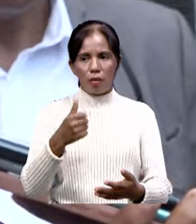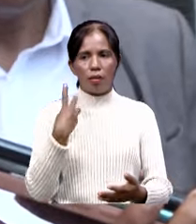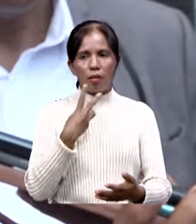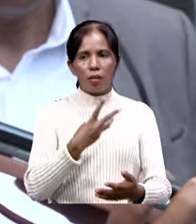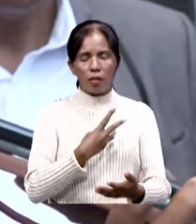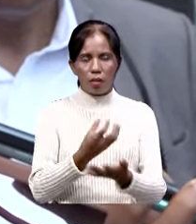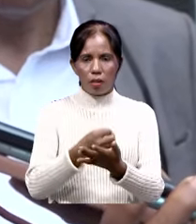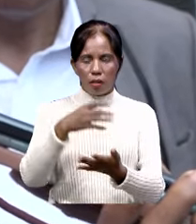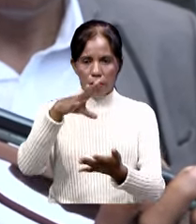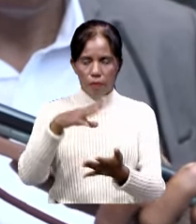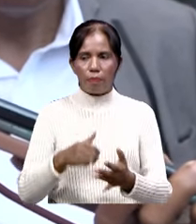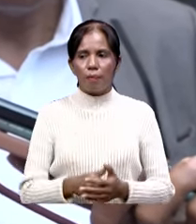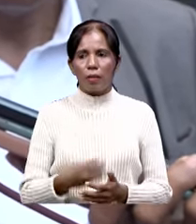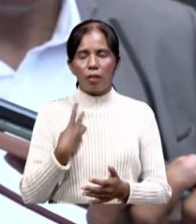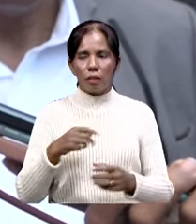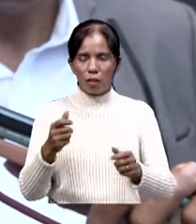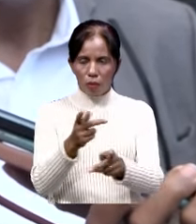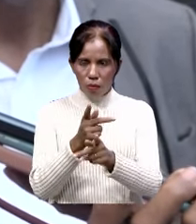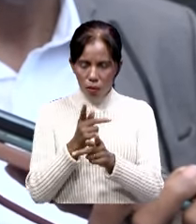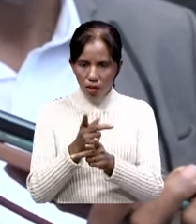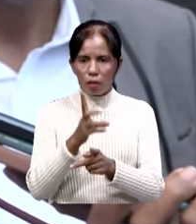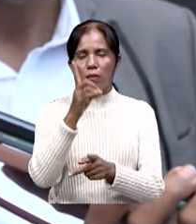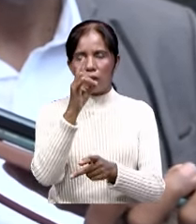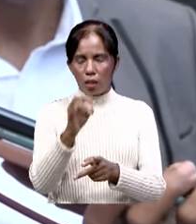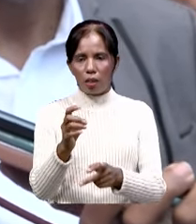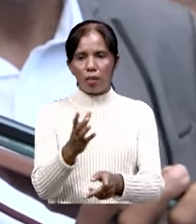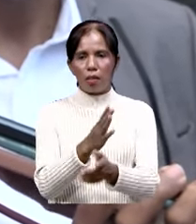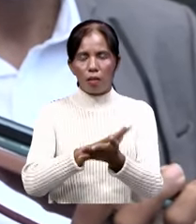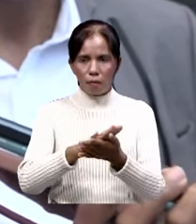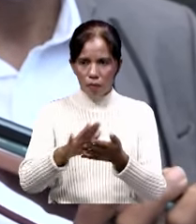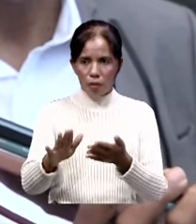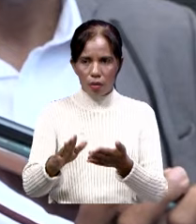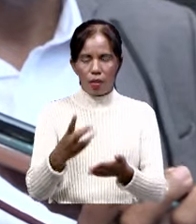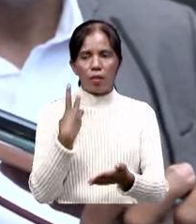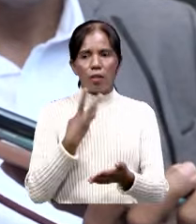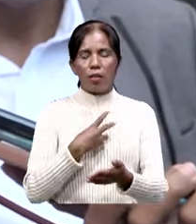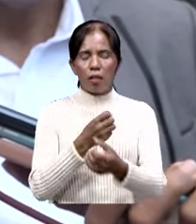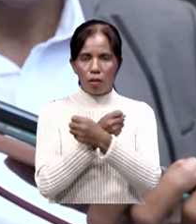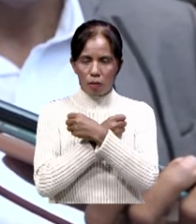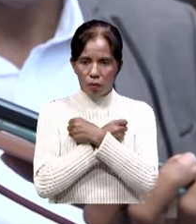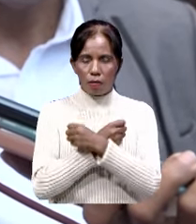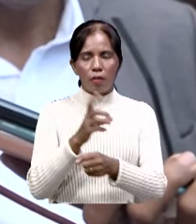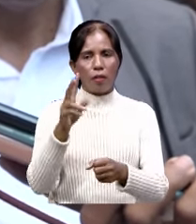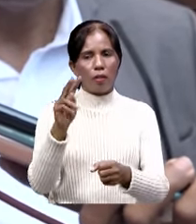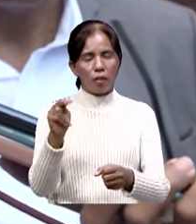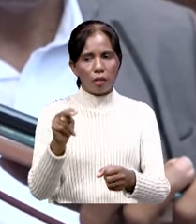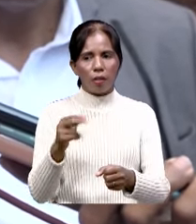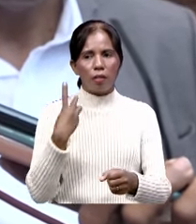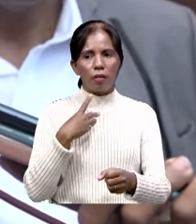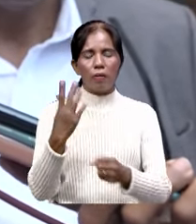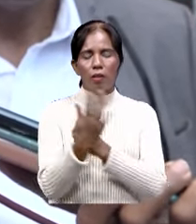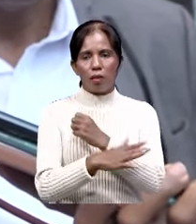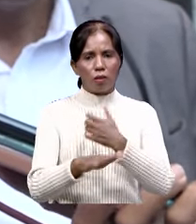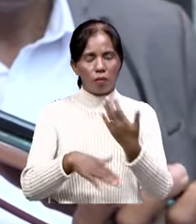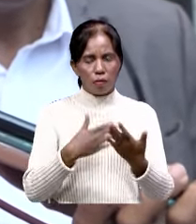riku ni. Itu tem que cuida nia, e tem que protege nia, e tem que hakia nia, hadomi nia. Pero bai tem interesse